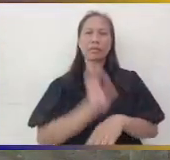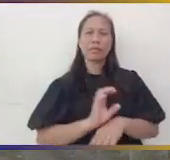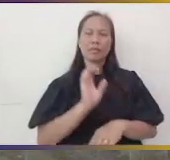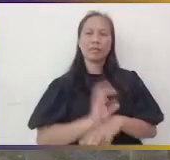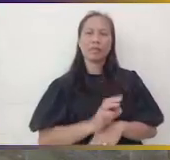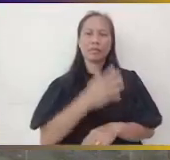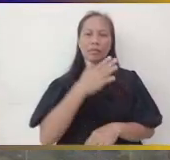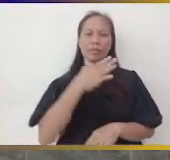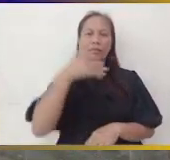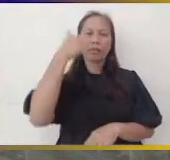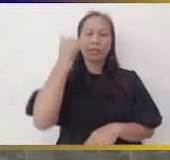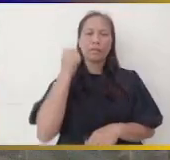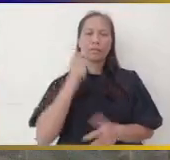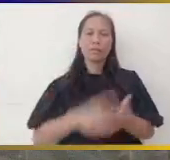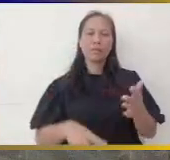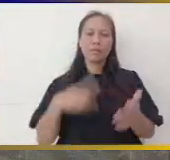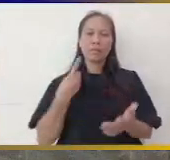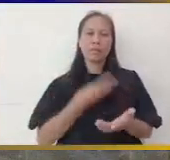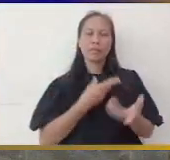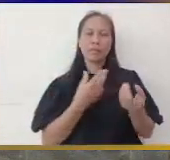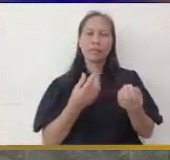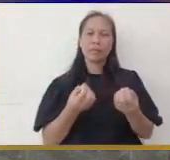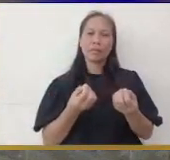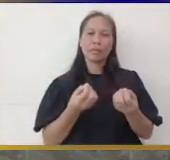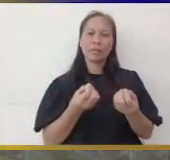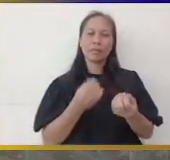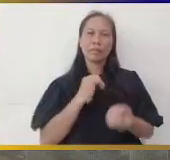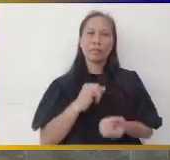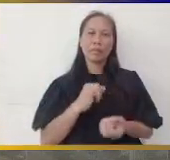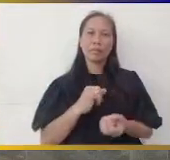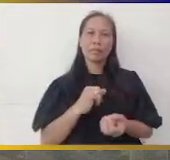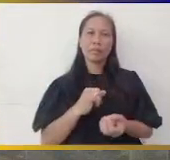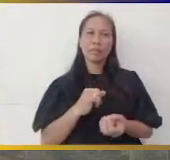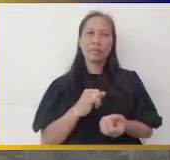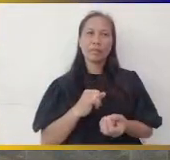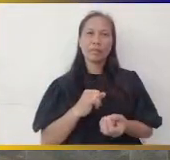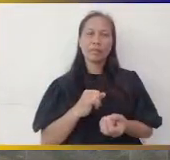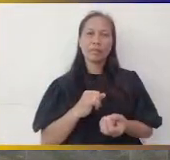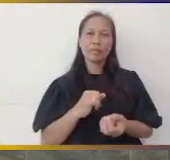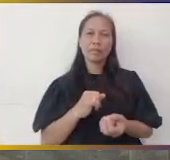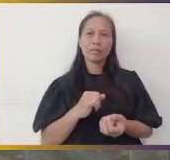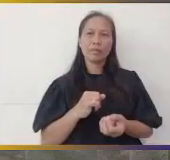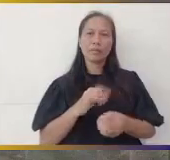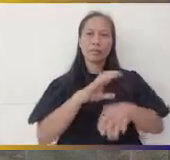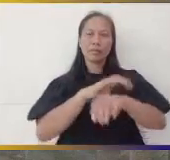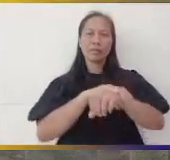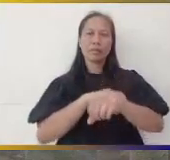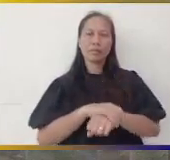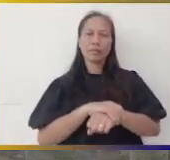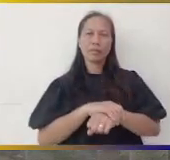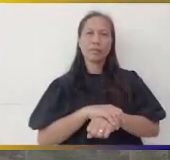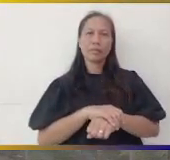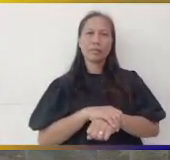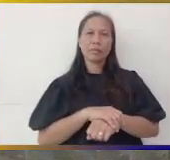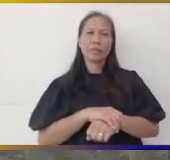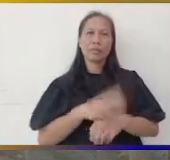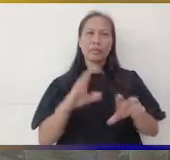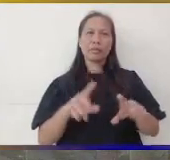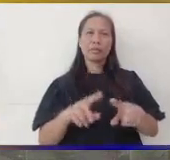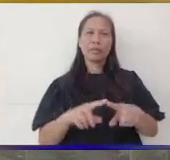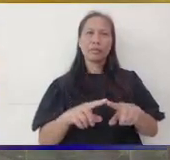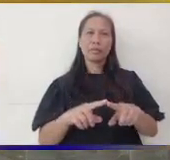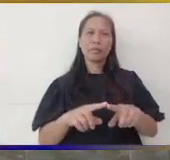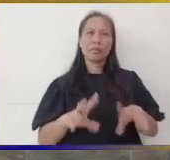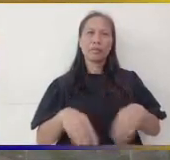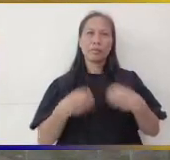kakaya nilang magawa sa kanilang parte ay i-spray ng Panginoong jesukristo hindi nila kayang